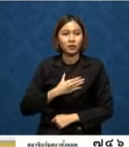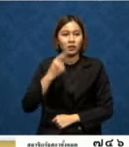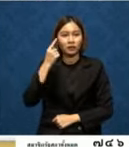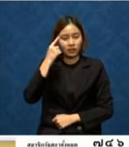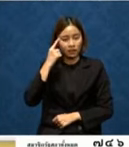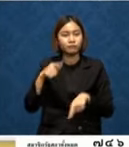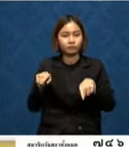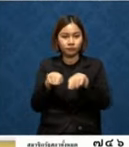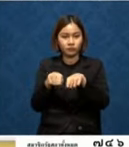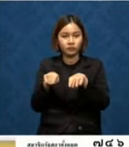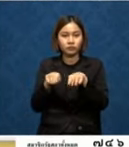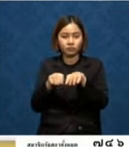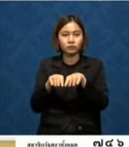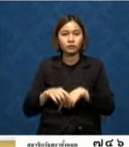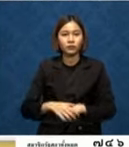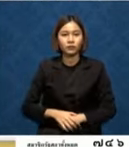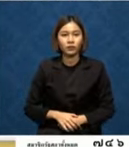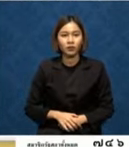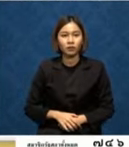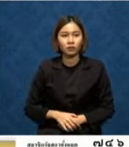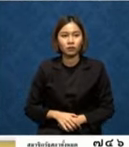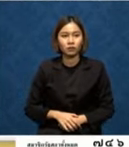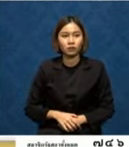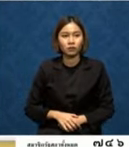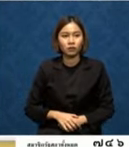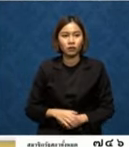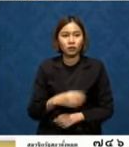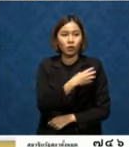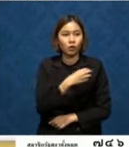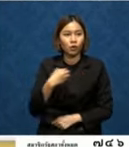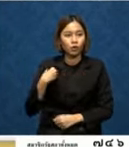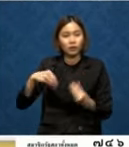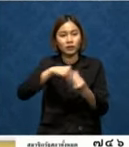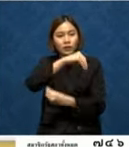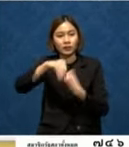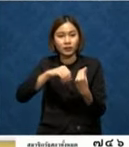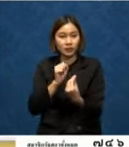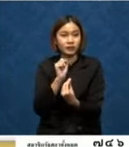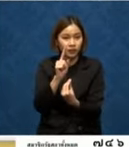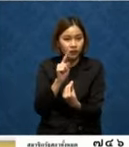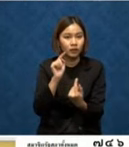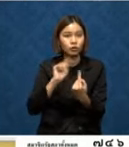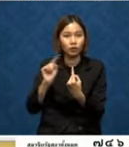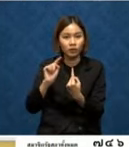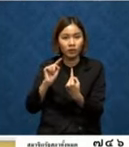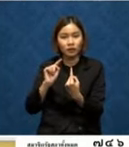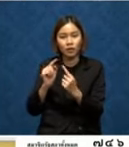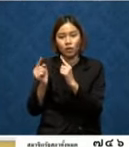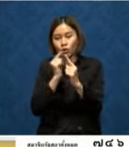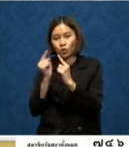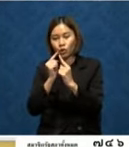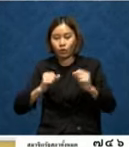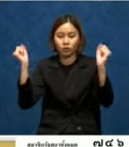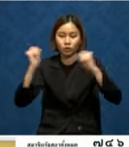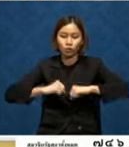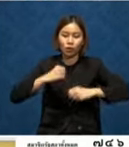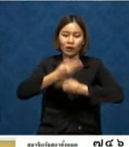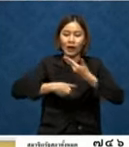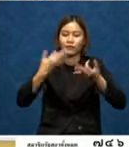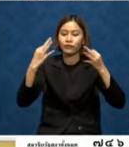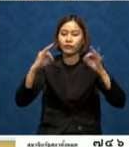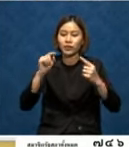เห็นดีด้วยเป็นอย่างยิ่งนะคะการพูดเศรษฐกิจเชิงรุกโดยการเร่งเจรจาข้อตกลงการค้าเสรีกับ